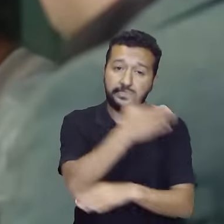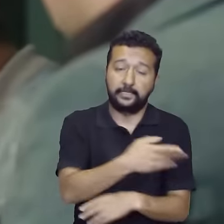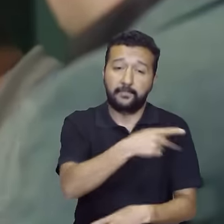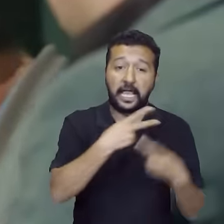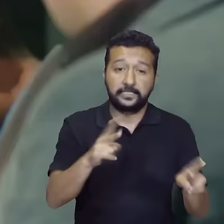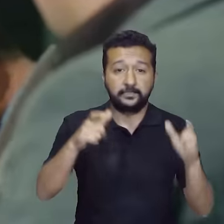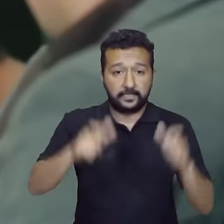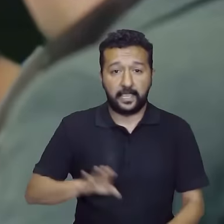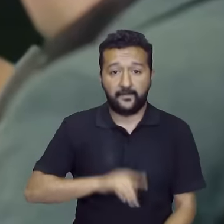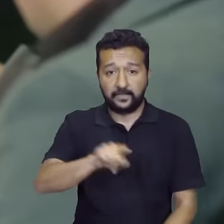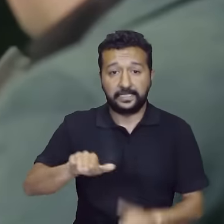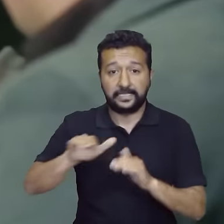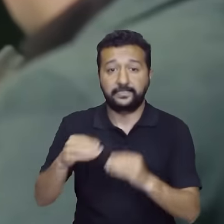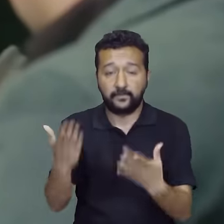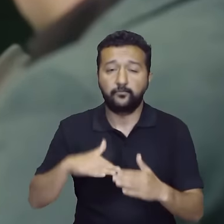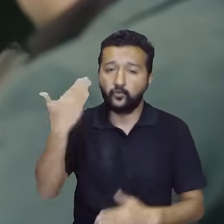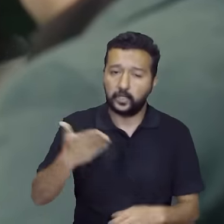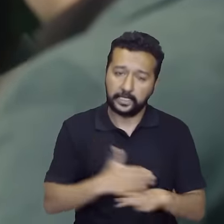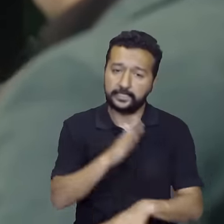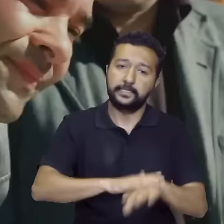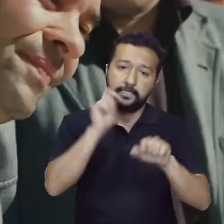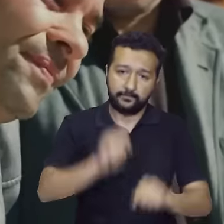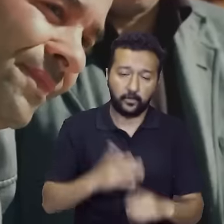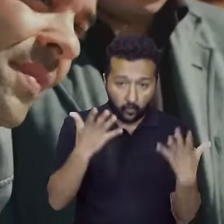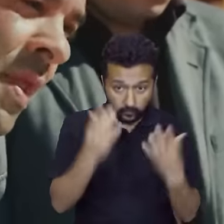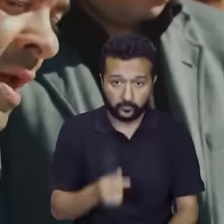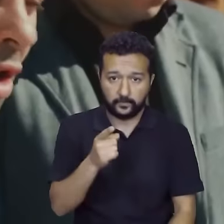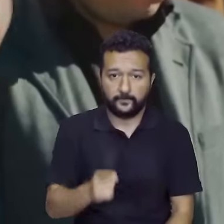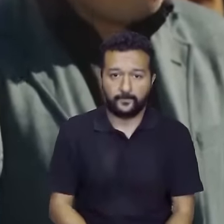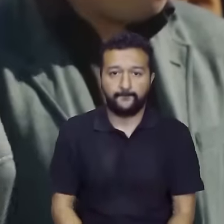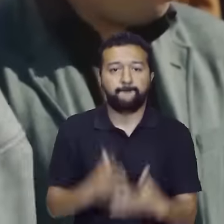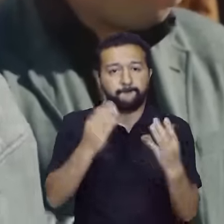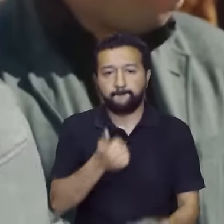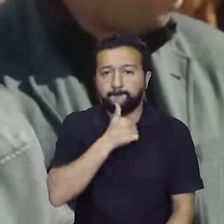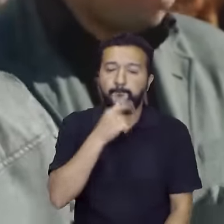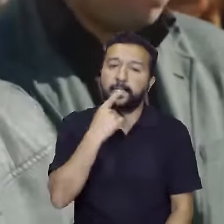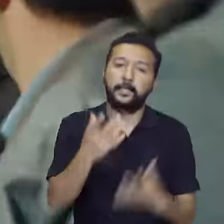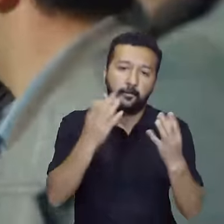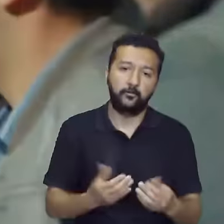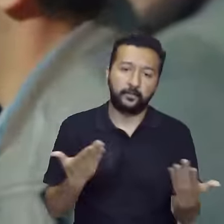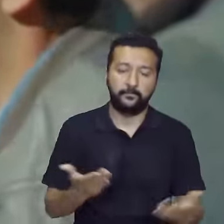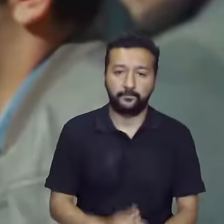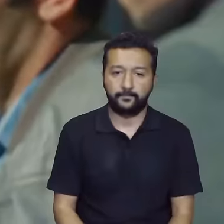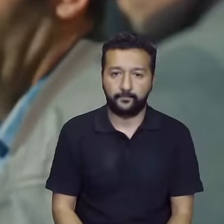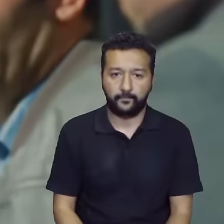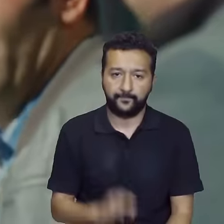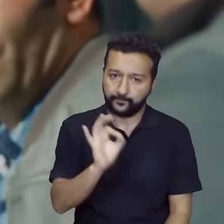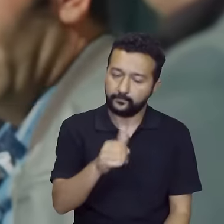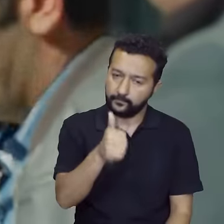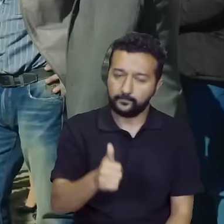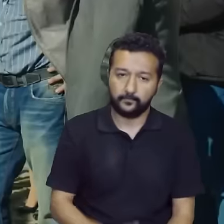Gidelim mahallemizin evlatlarına destek verelim. Sonra gereği neyse yapılır. Ha? Olur mu? Olur baba, ne diyeyim? Olur yani. Ha